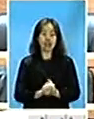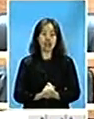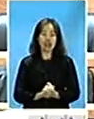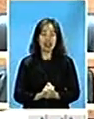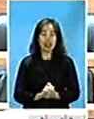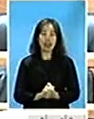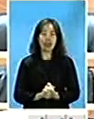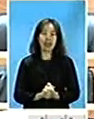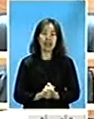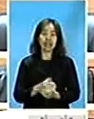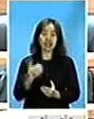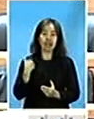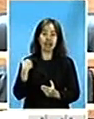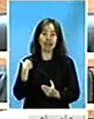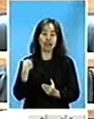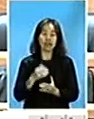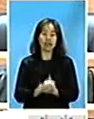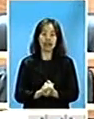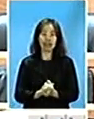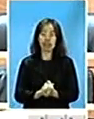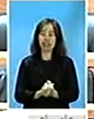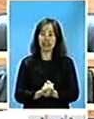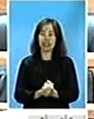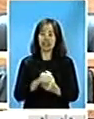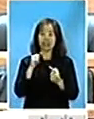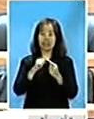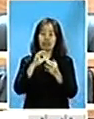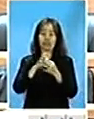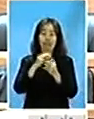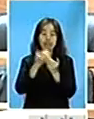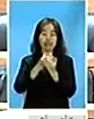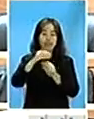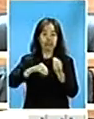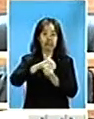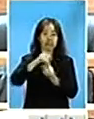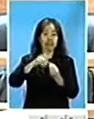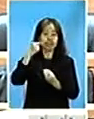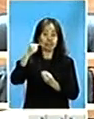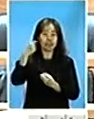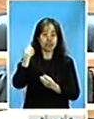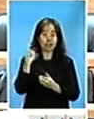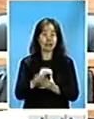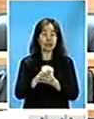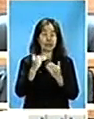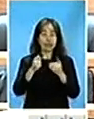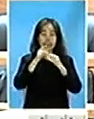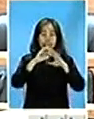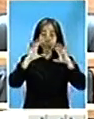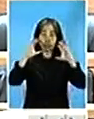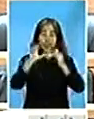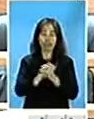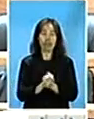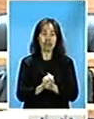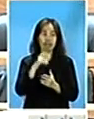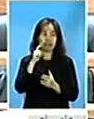ปีนี้ปี56เนี่ยก็เป็นงบขาดดุลซึ่งรัฐบาลจะต้องกู้ม